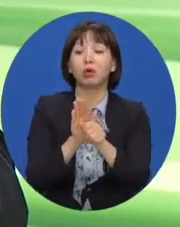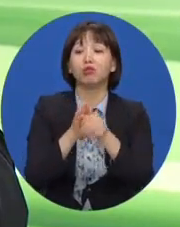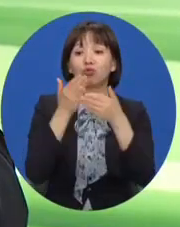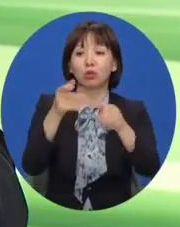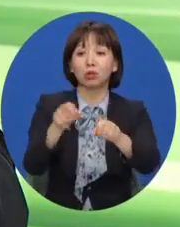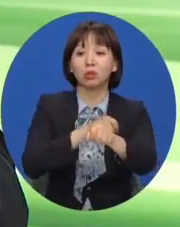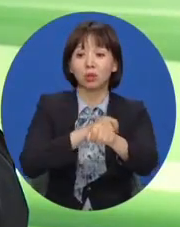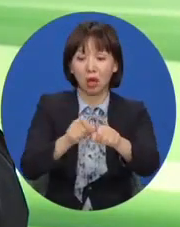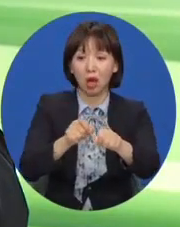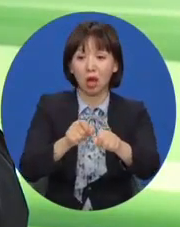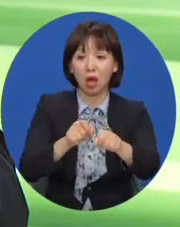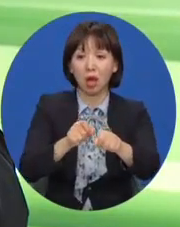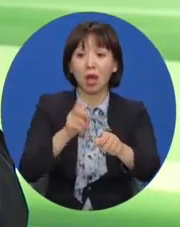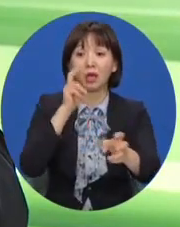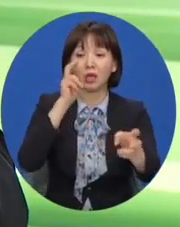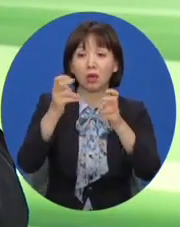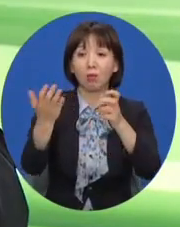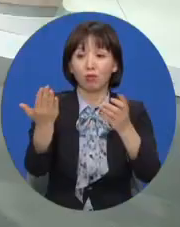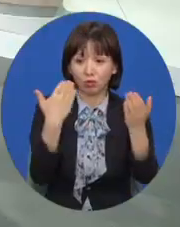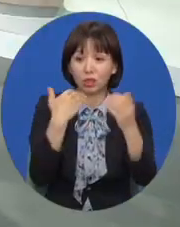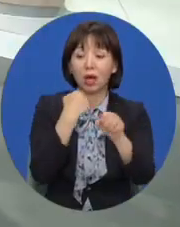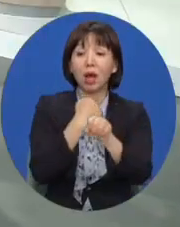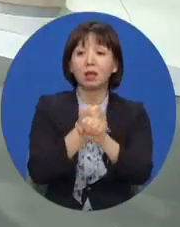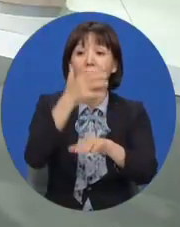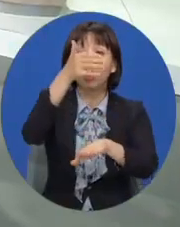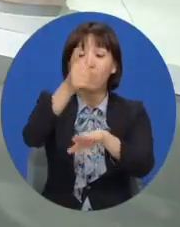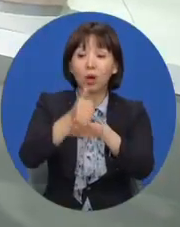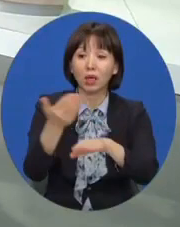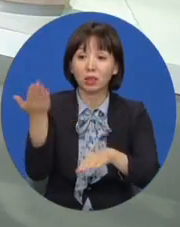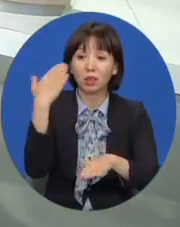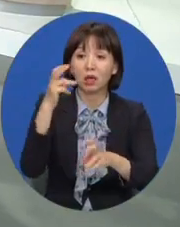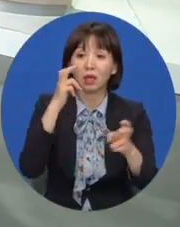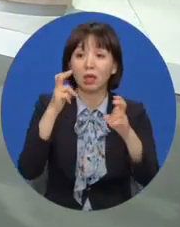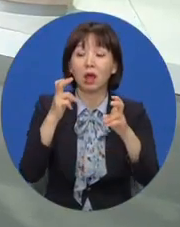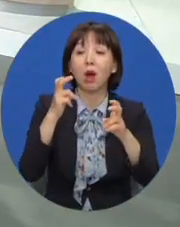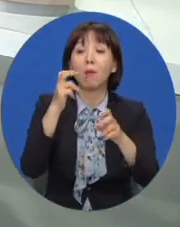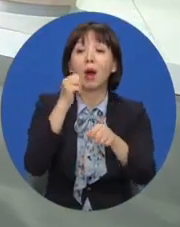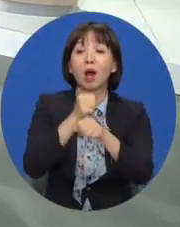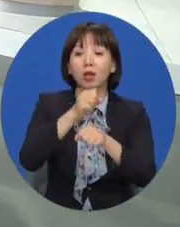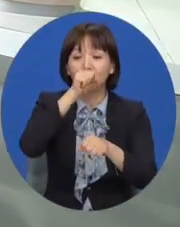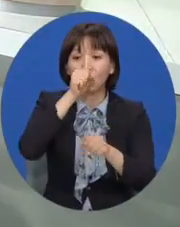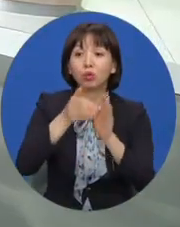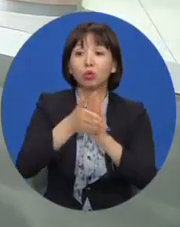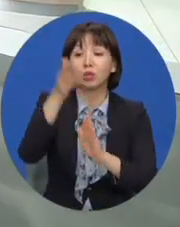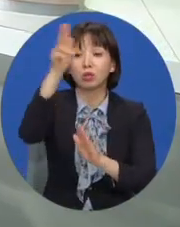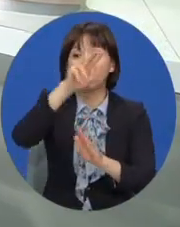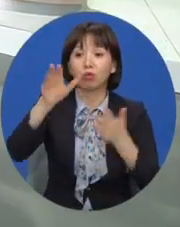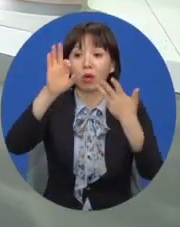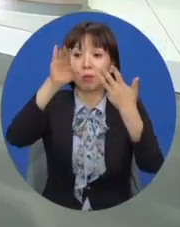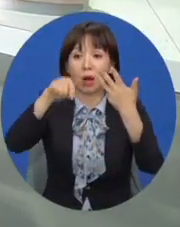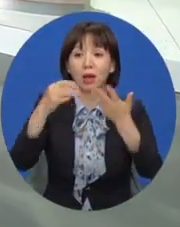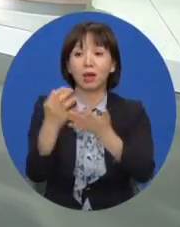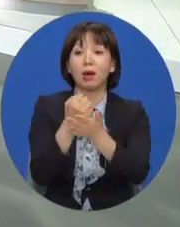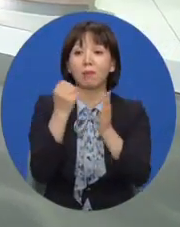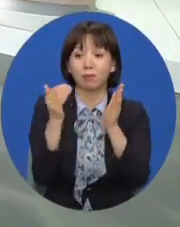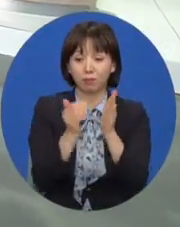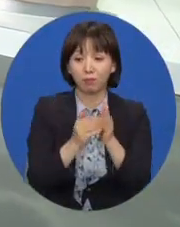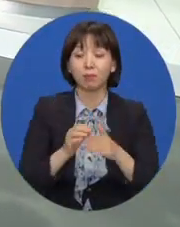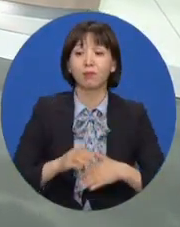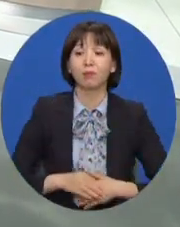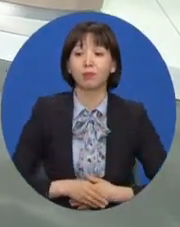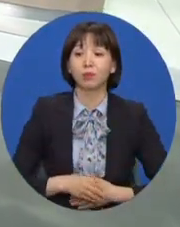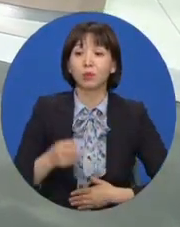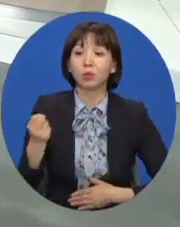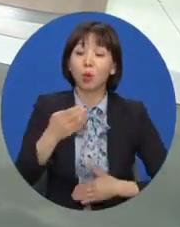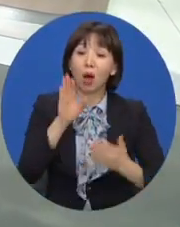유치 사업을 벌린 결과 지난해에 기업하기 좋은 도시로 전국의 8위를 차지한 바도 있습니다.